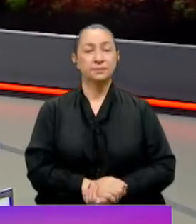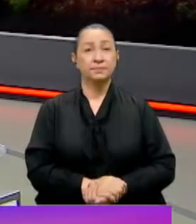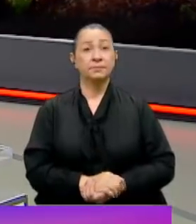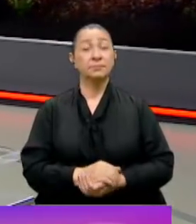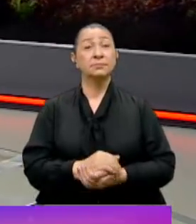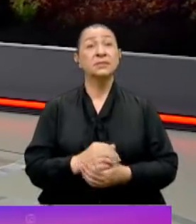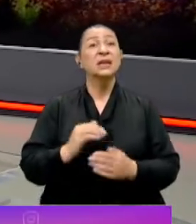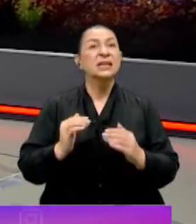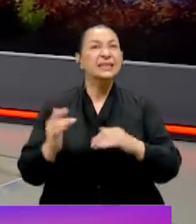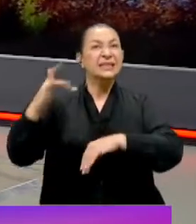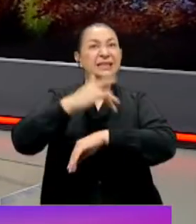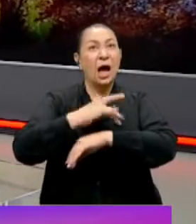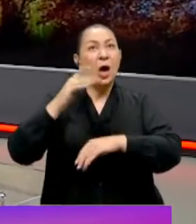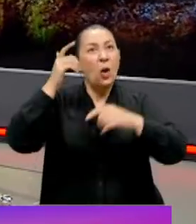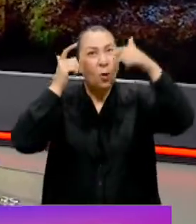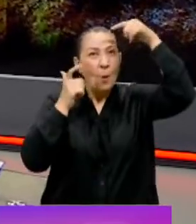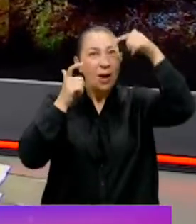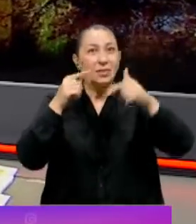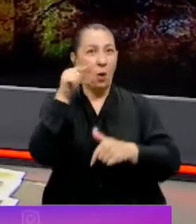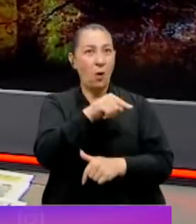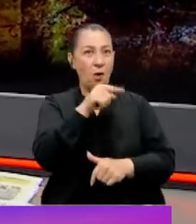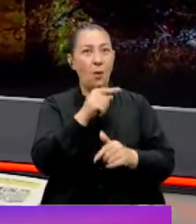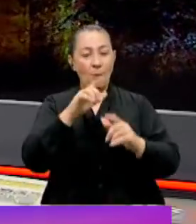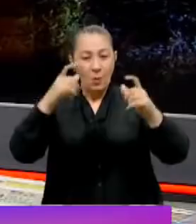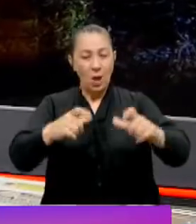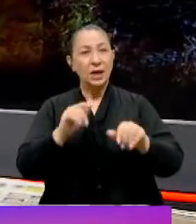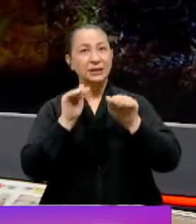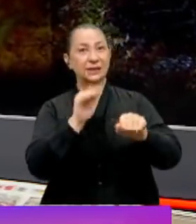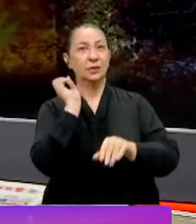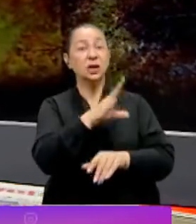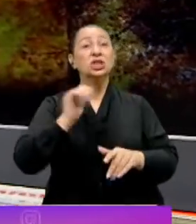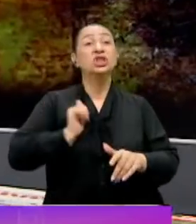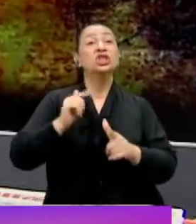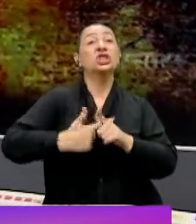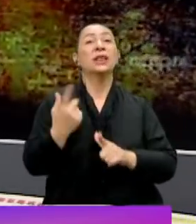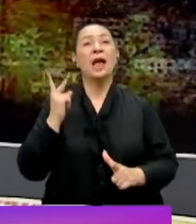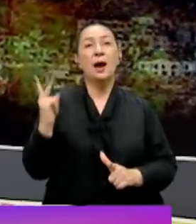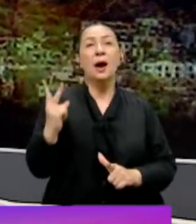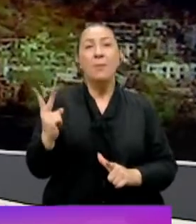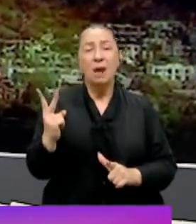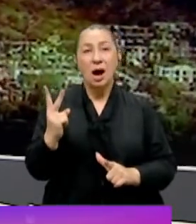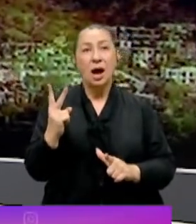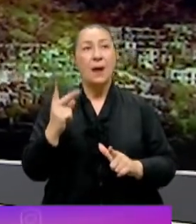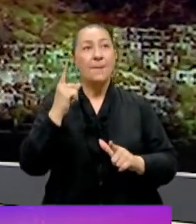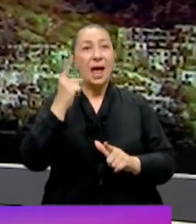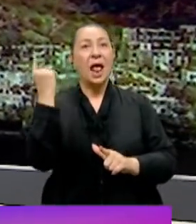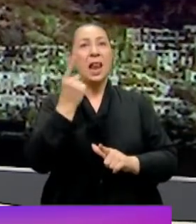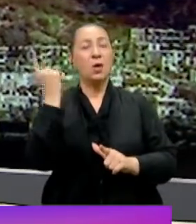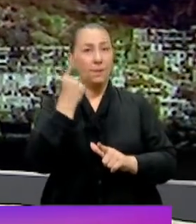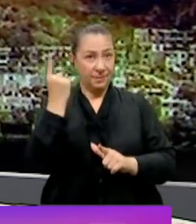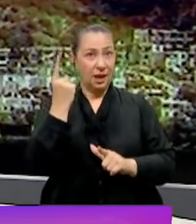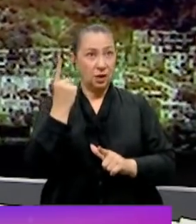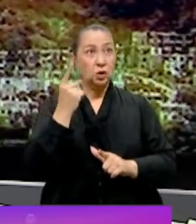Dağ komandolarından bölgeye destek gönderildiğini biliyoruz. Jandarmaya ait Skorsky tipi bir